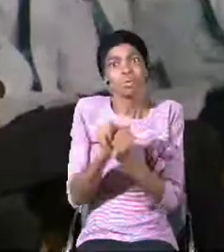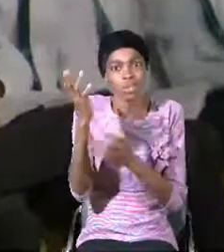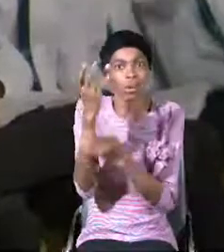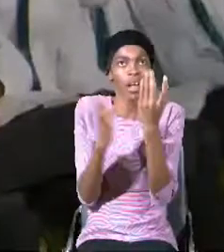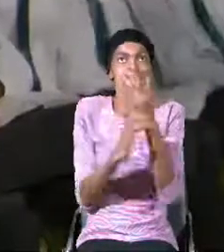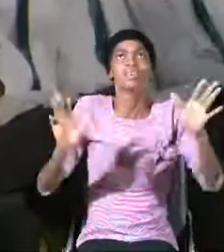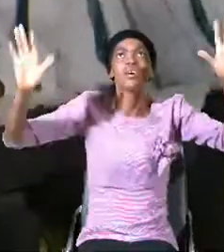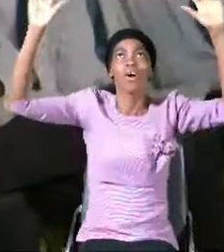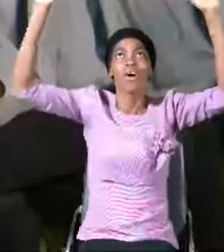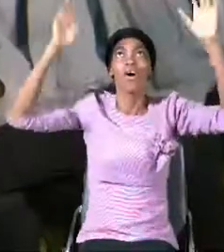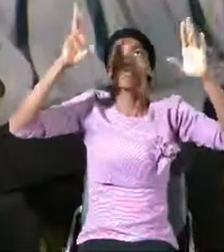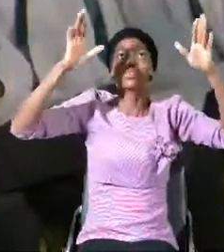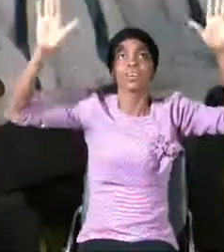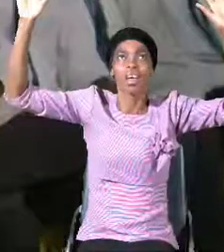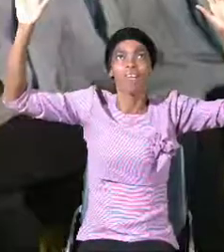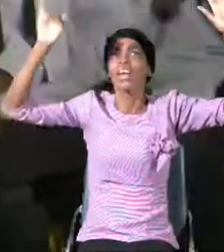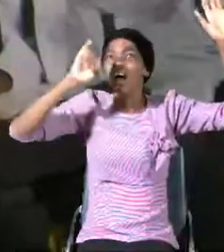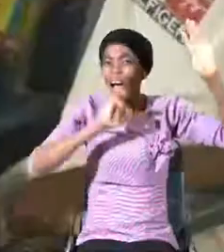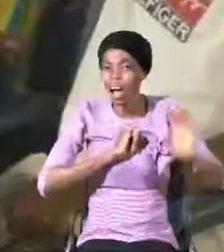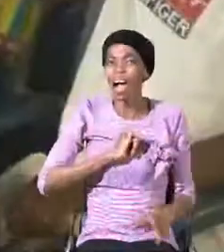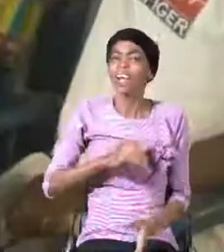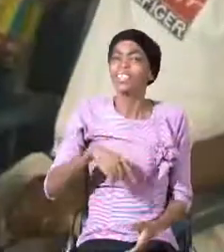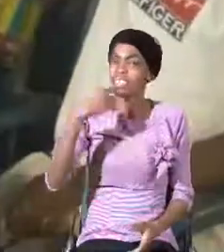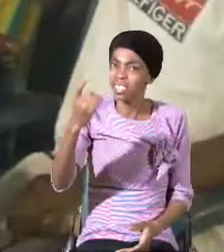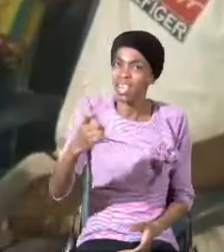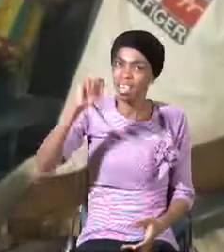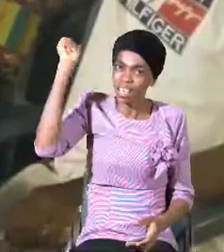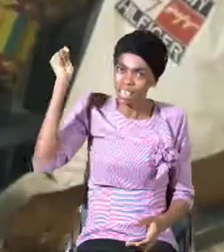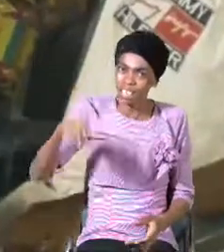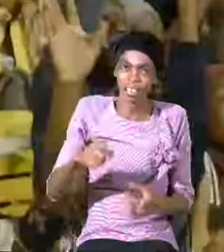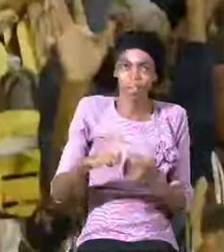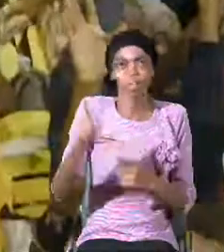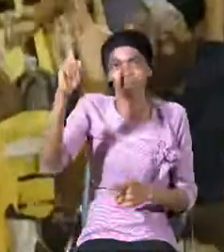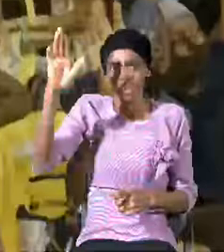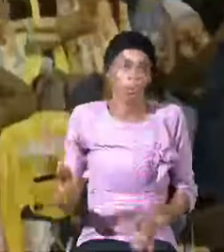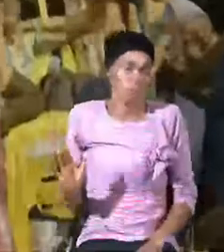Avec ta main levée vers le ciel, je dis oui à Dieu.